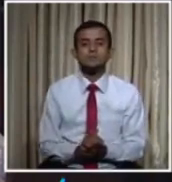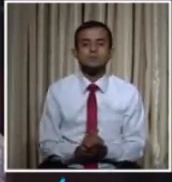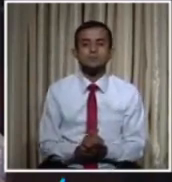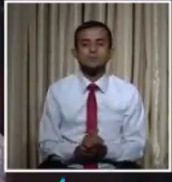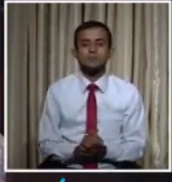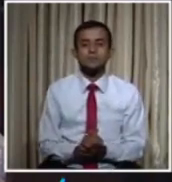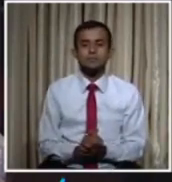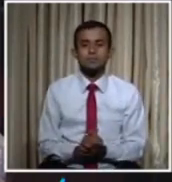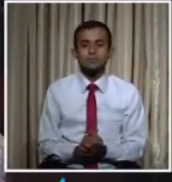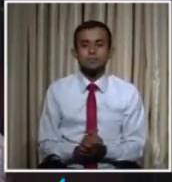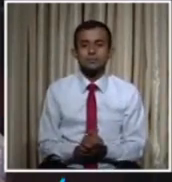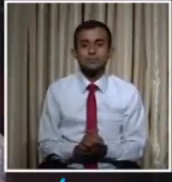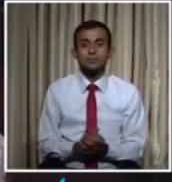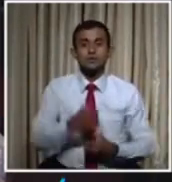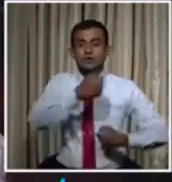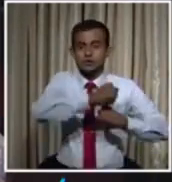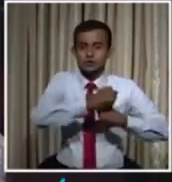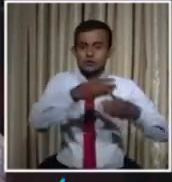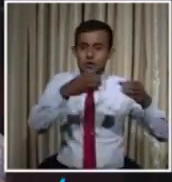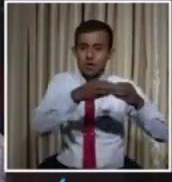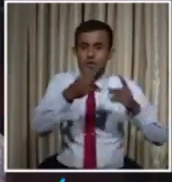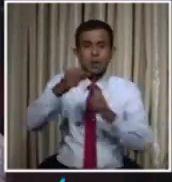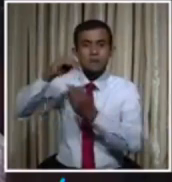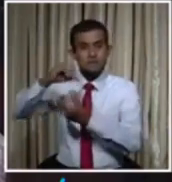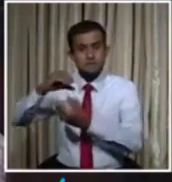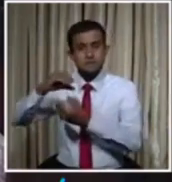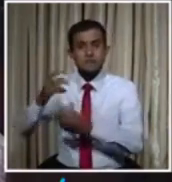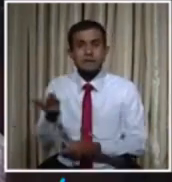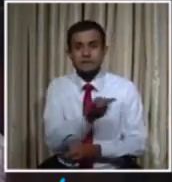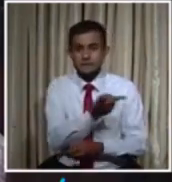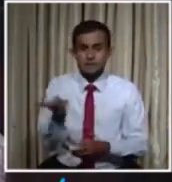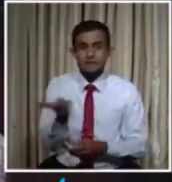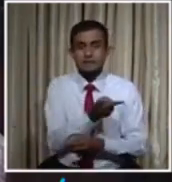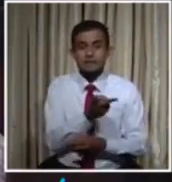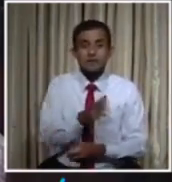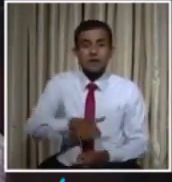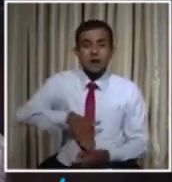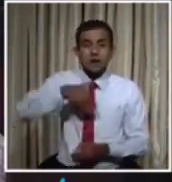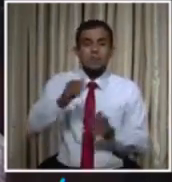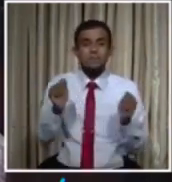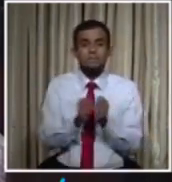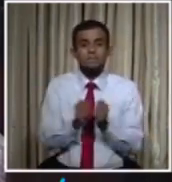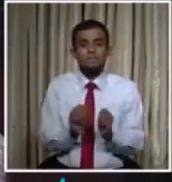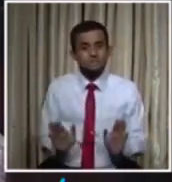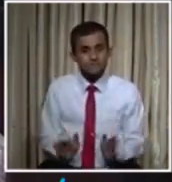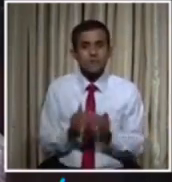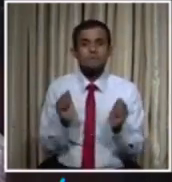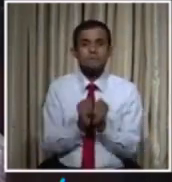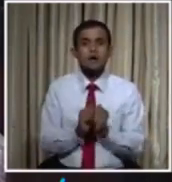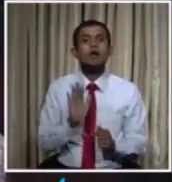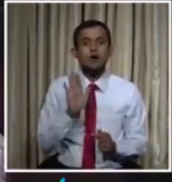එය රාජ්‍ය අංශ පෞද්ගලික අංශ දෙකම මූලිකත්වය අරගෙන ක්‍රියාත්මක වෙන ක්‍රියාවලියක් වන්නට